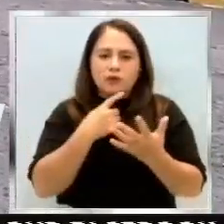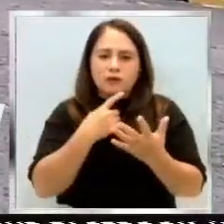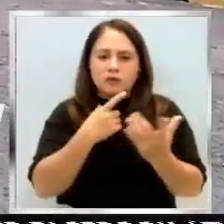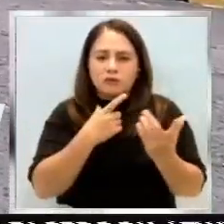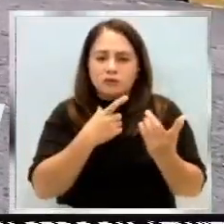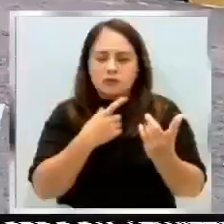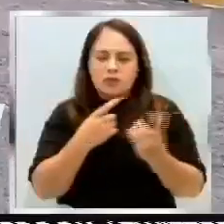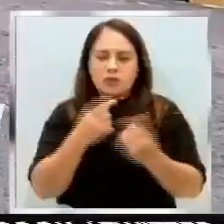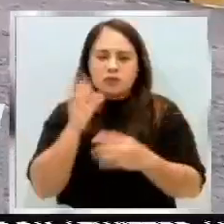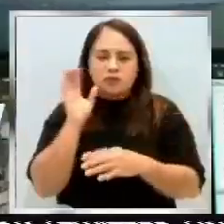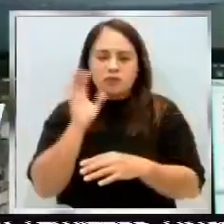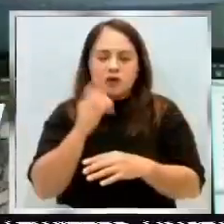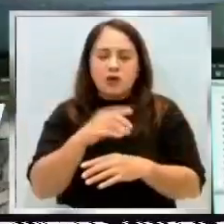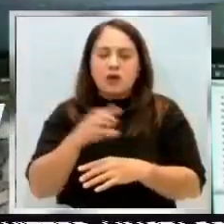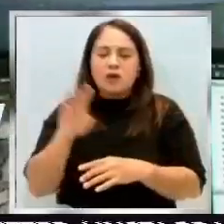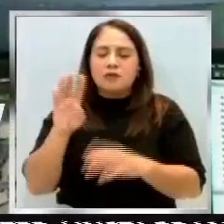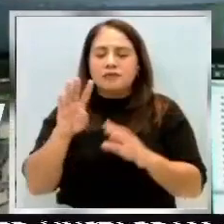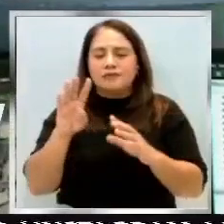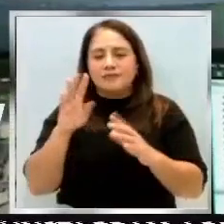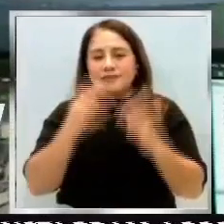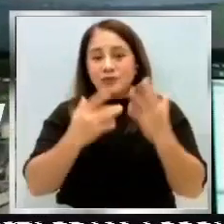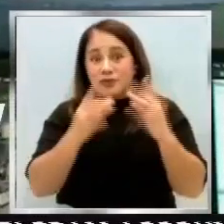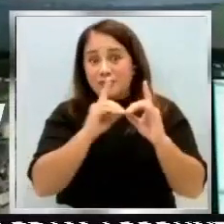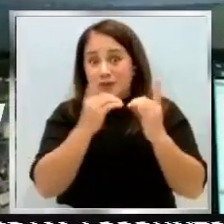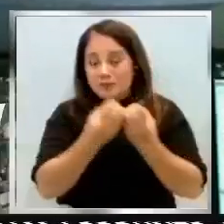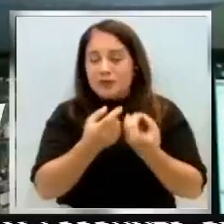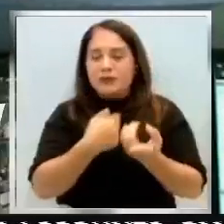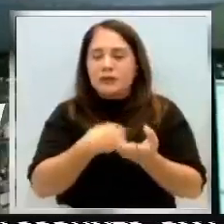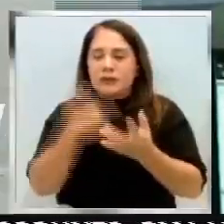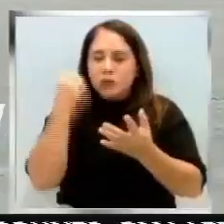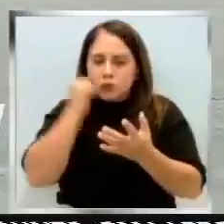Fire Protection. Regular inspection.